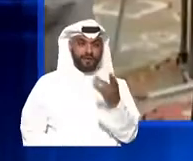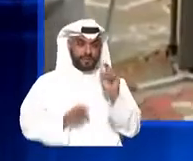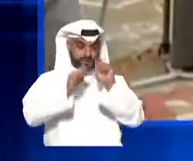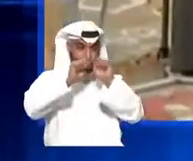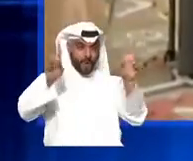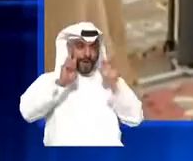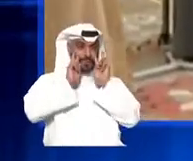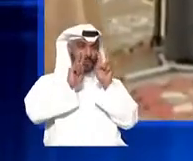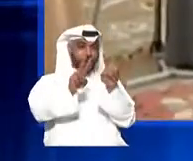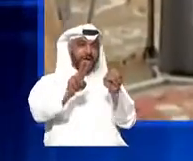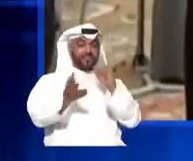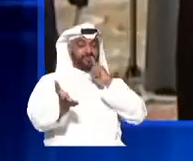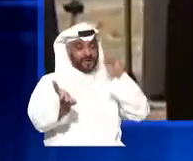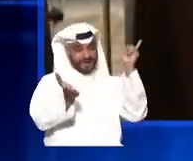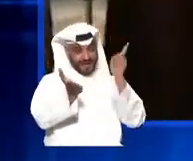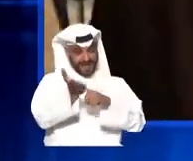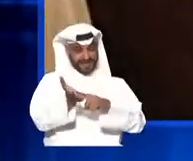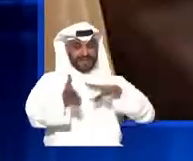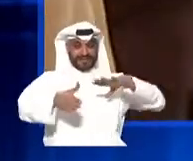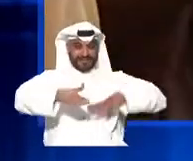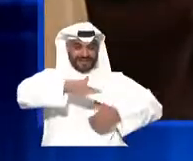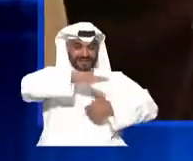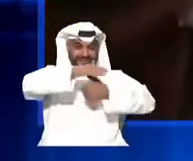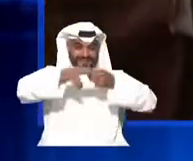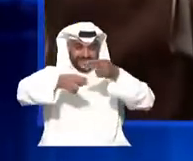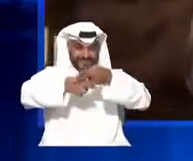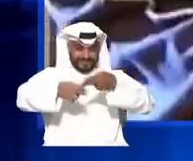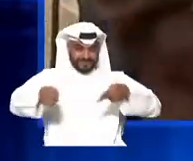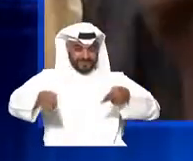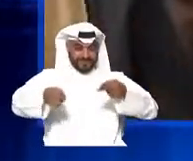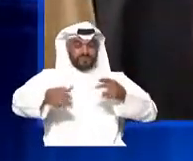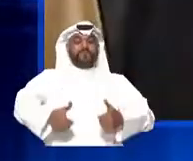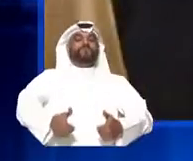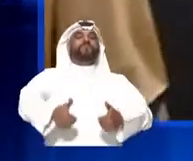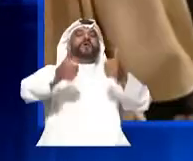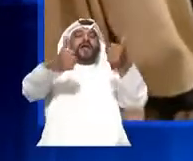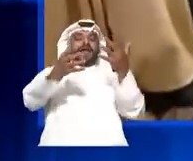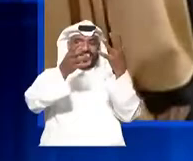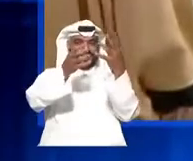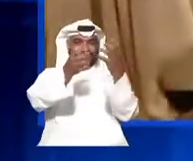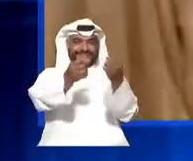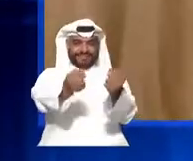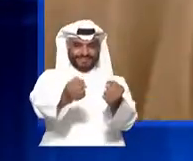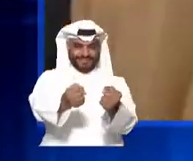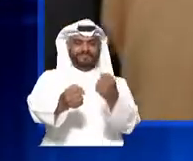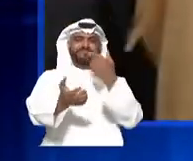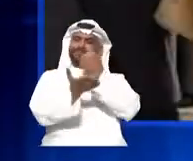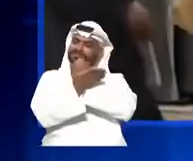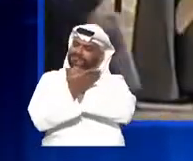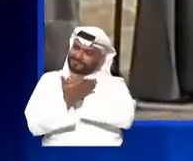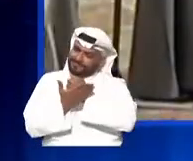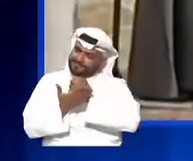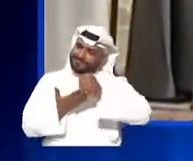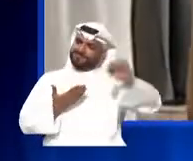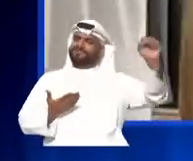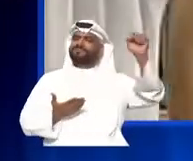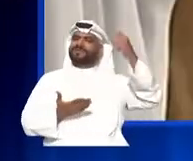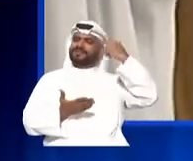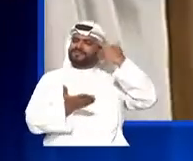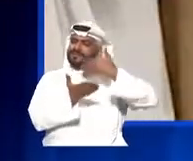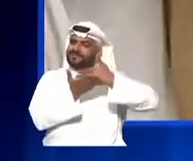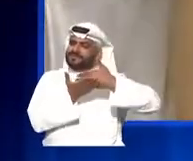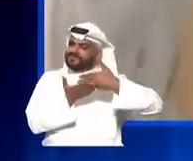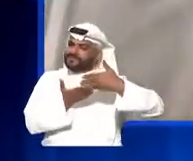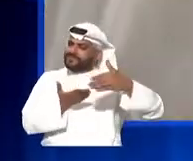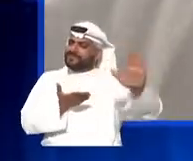المرحلة الحقيقة الشيخ نواف في استطاع أن يعني يتجاوز المرحلة دون أن